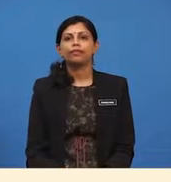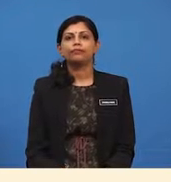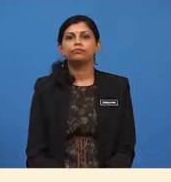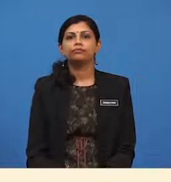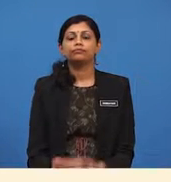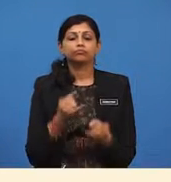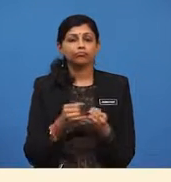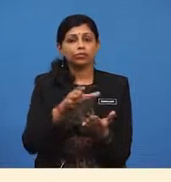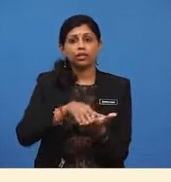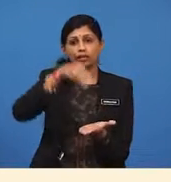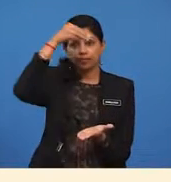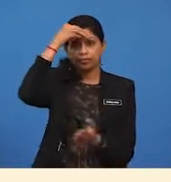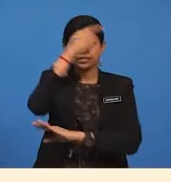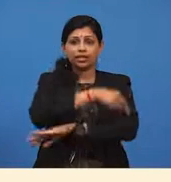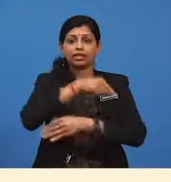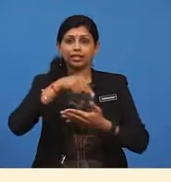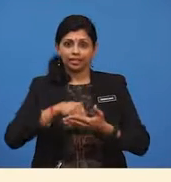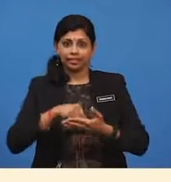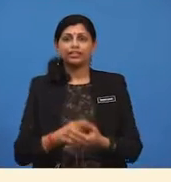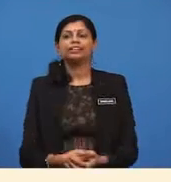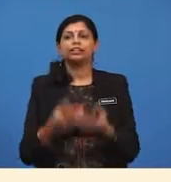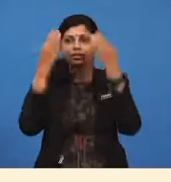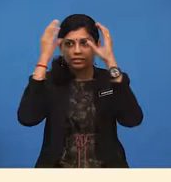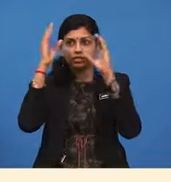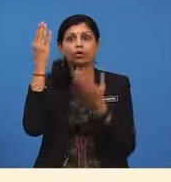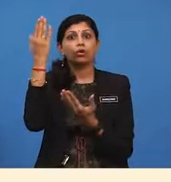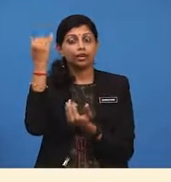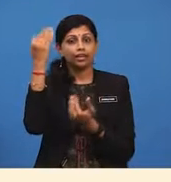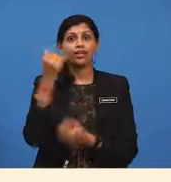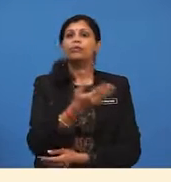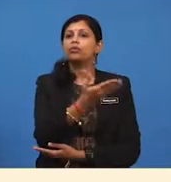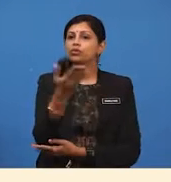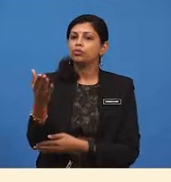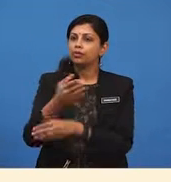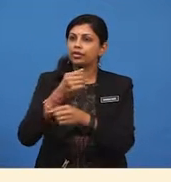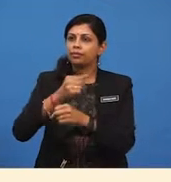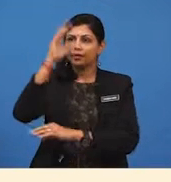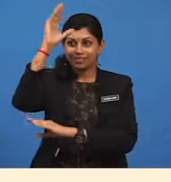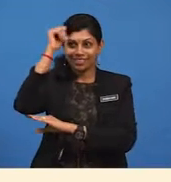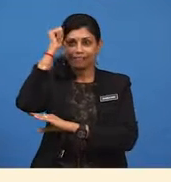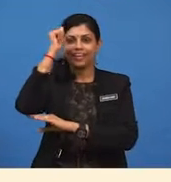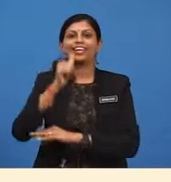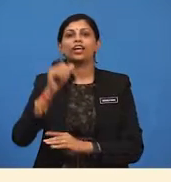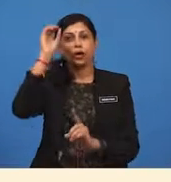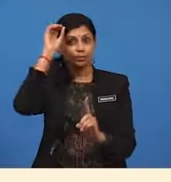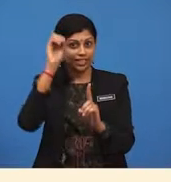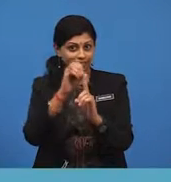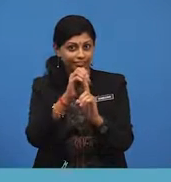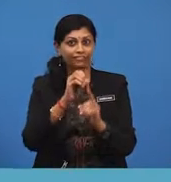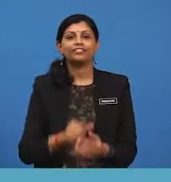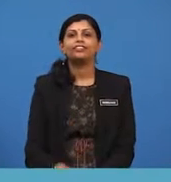Di akhir pembelajaran hari ini, Cikgu berharap murid-murid dapat mencapai objektif seperti